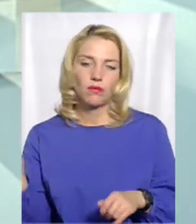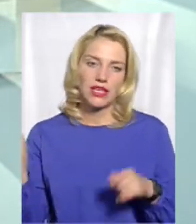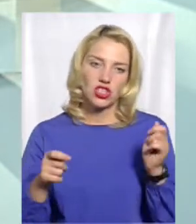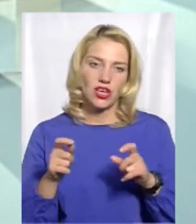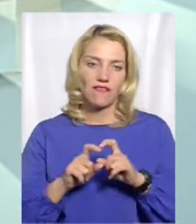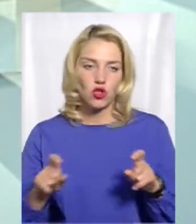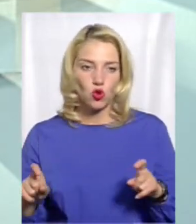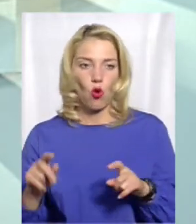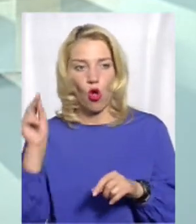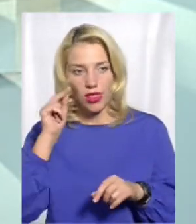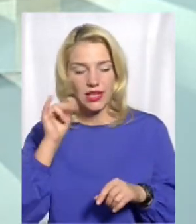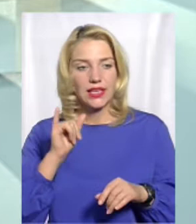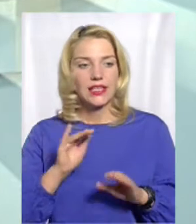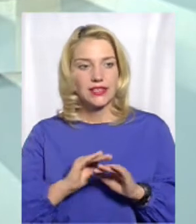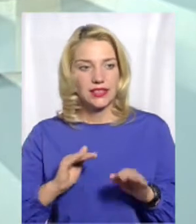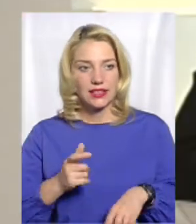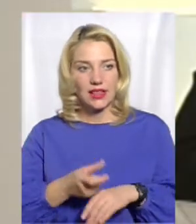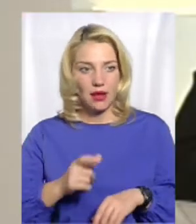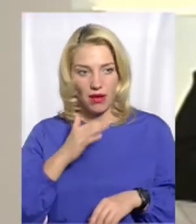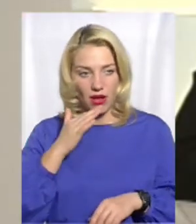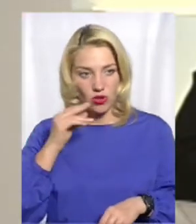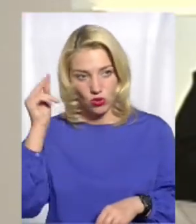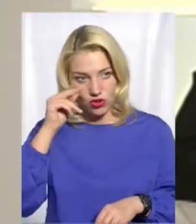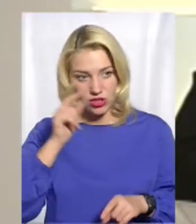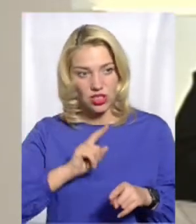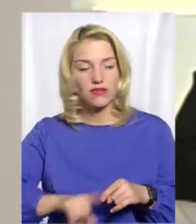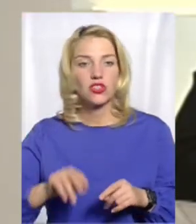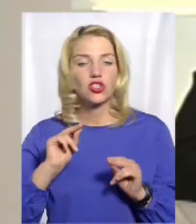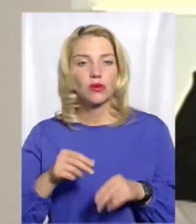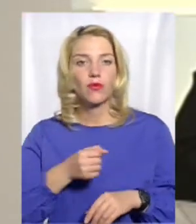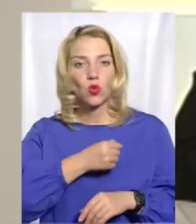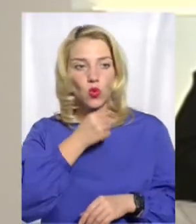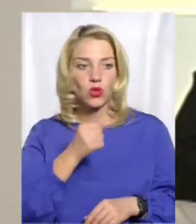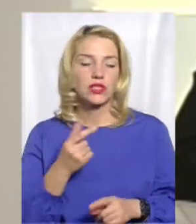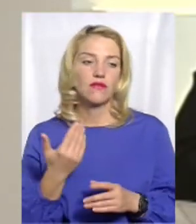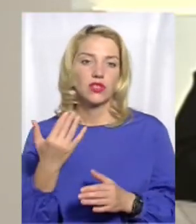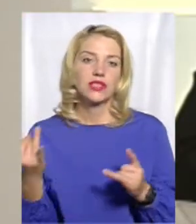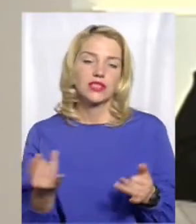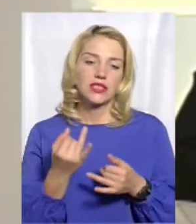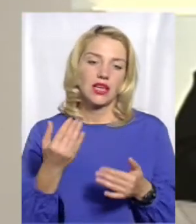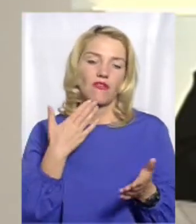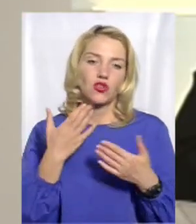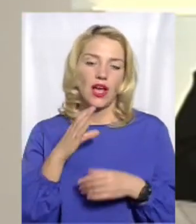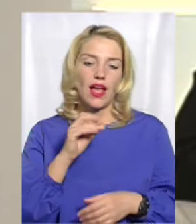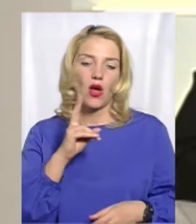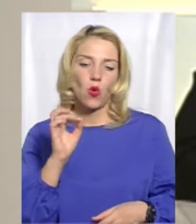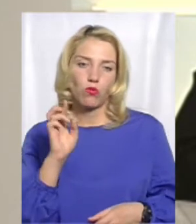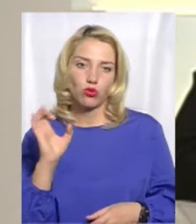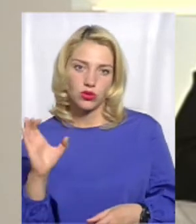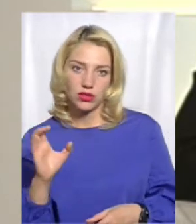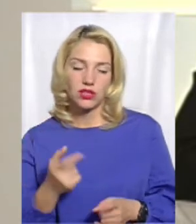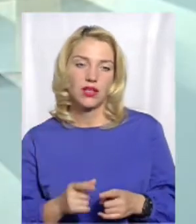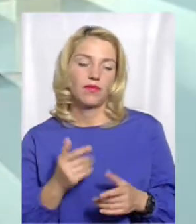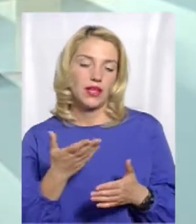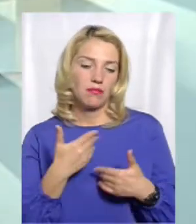пояснюємо. Діти набагато швидше вчаться, чим дорослі, вони з цікавістю ставляться до екобусу,